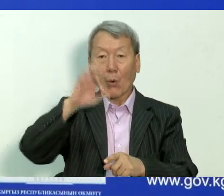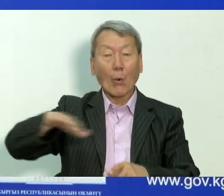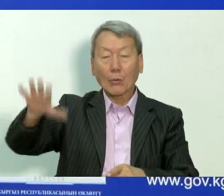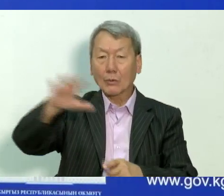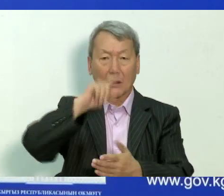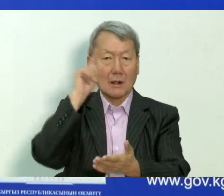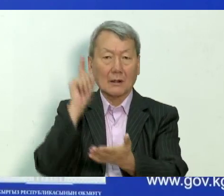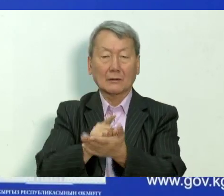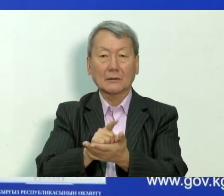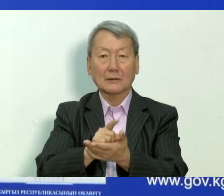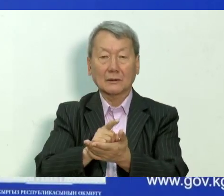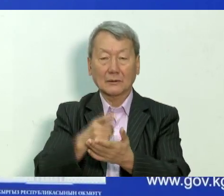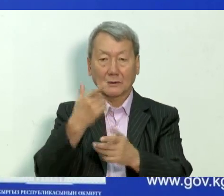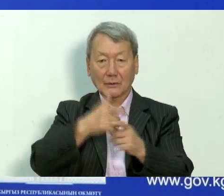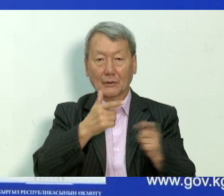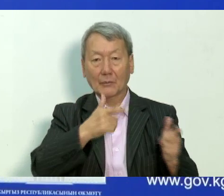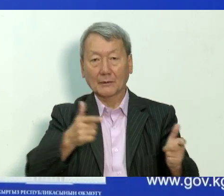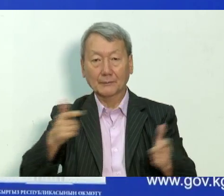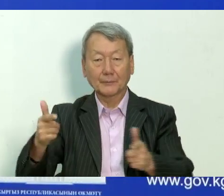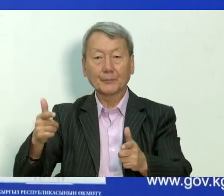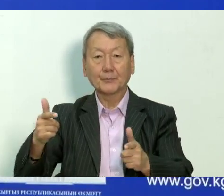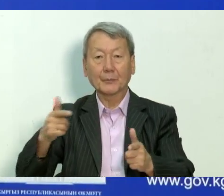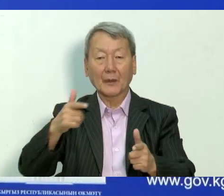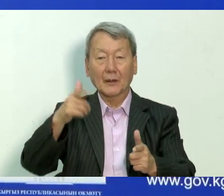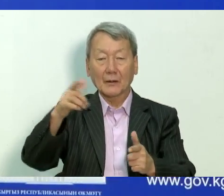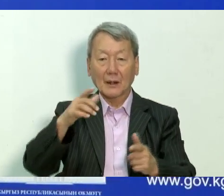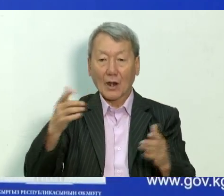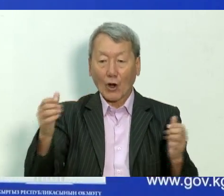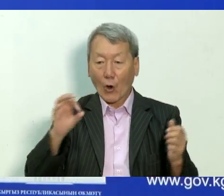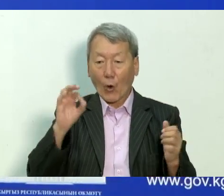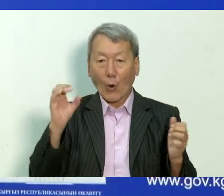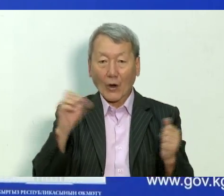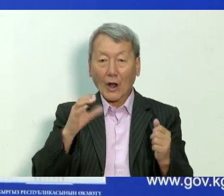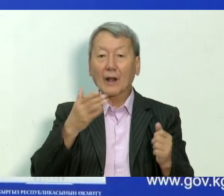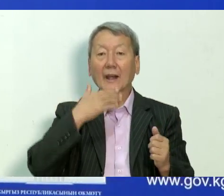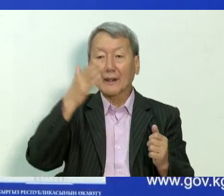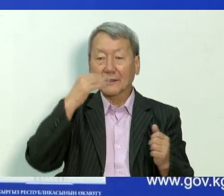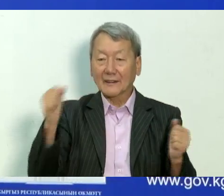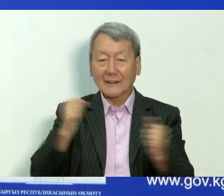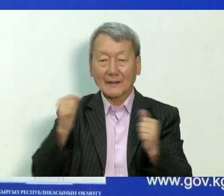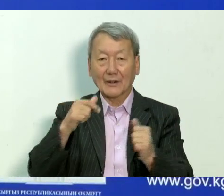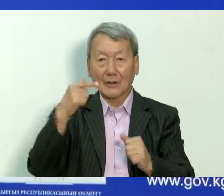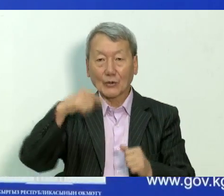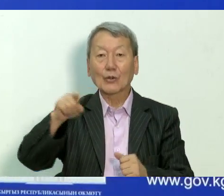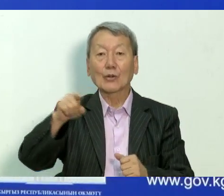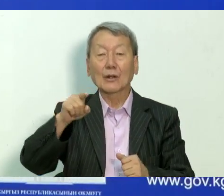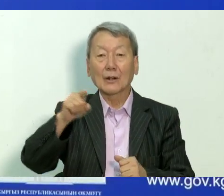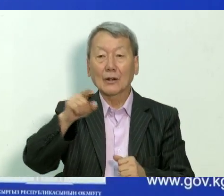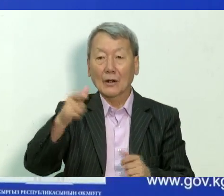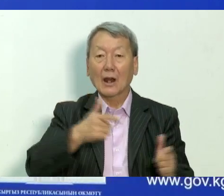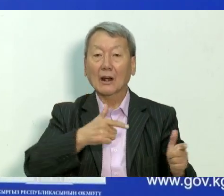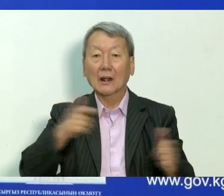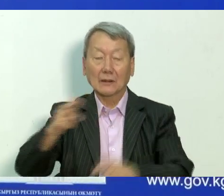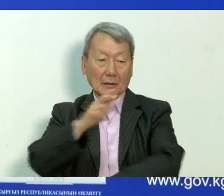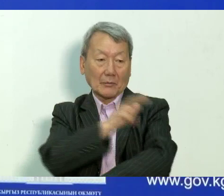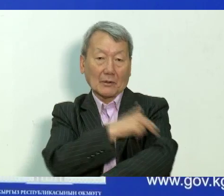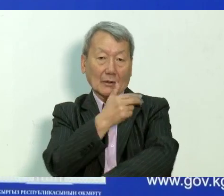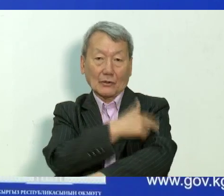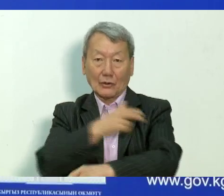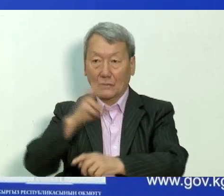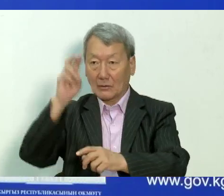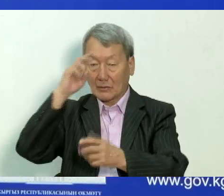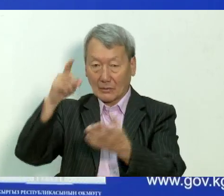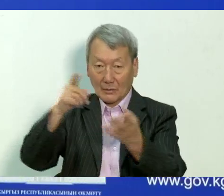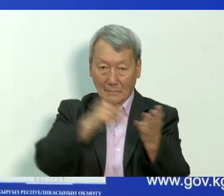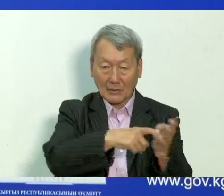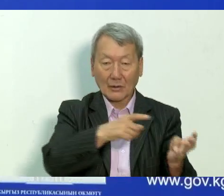должны реализовать комплекс подготовительных мер к осенне-зимнему периоду. Это касается как готовности медицинских